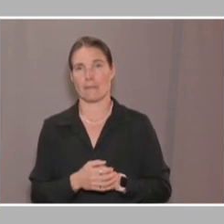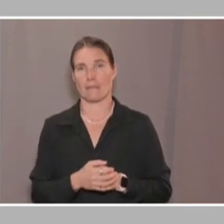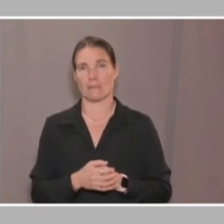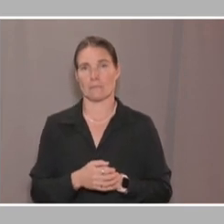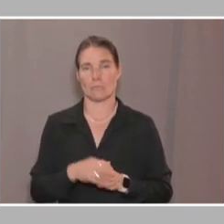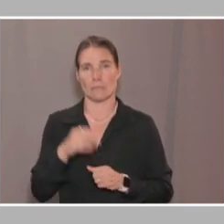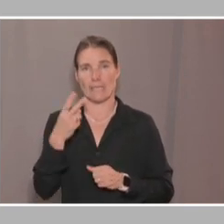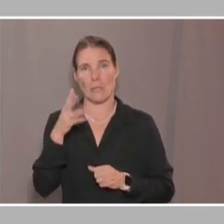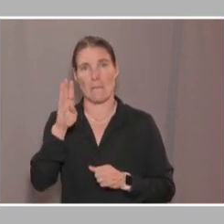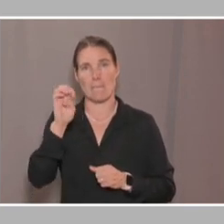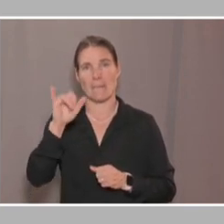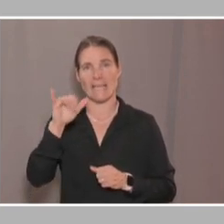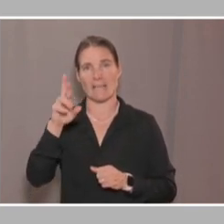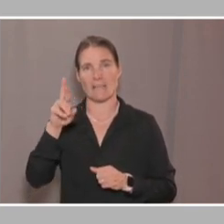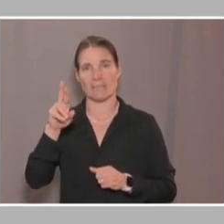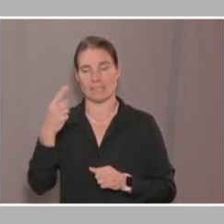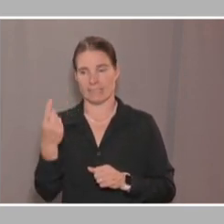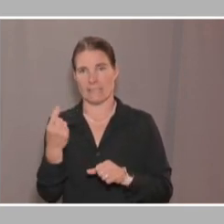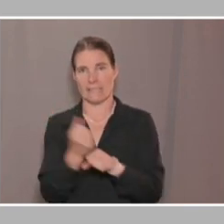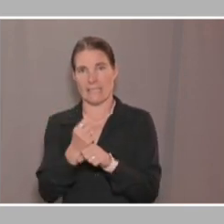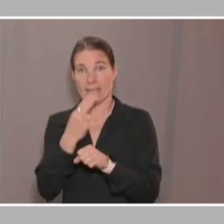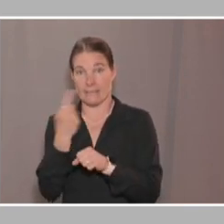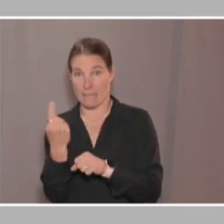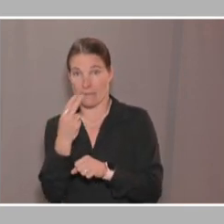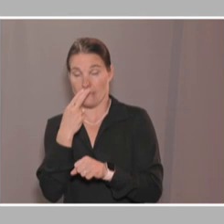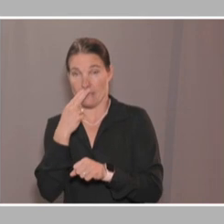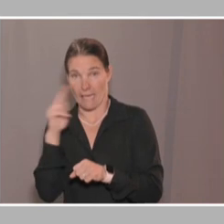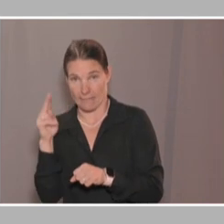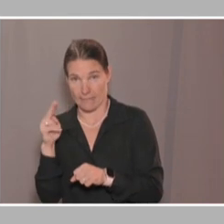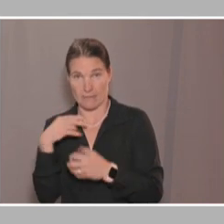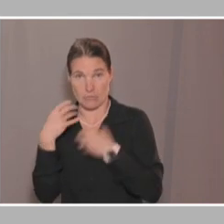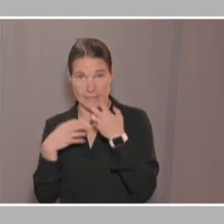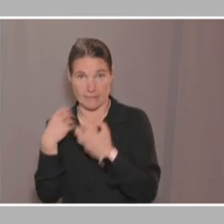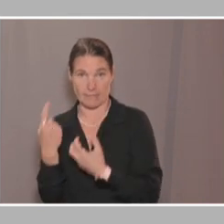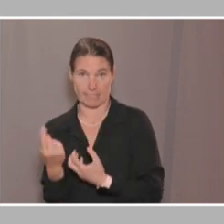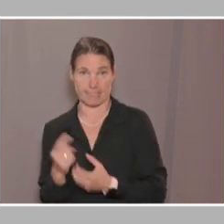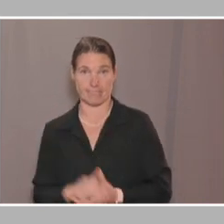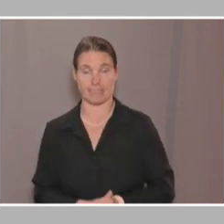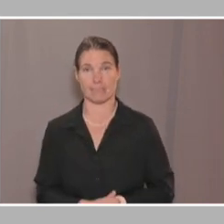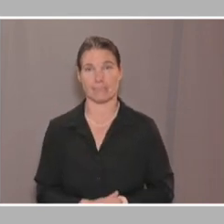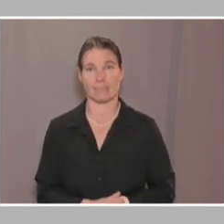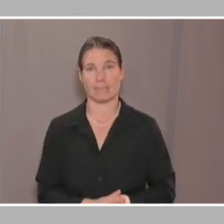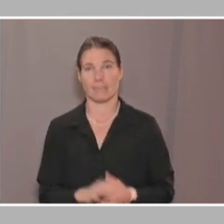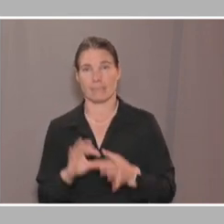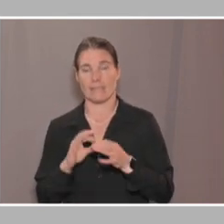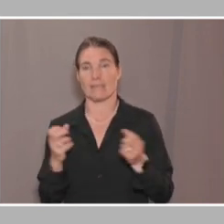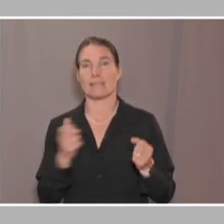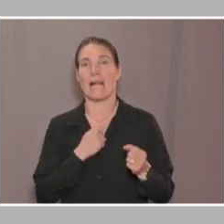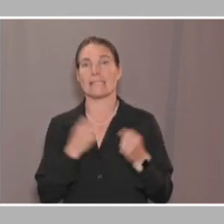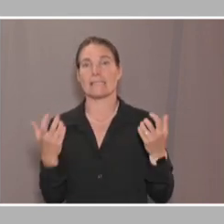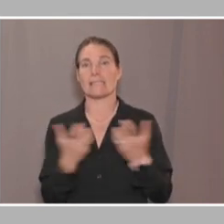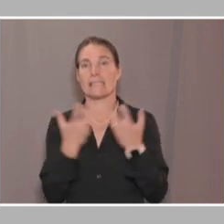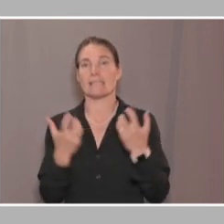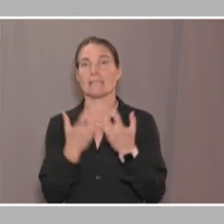getragen, dessen eindringliche NS-Biografie wir vorstellten. Im Kontext des Kalten Kriegs etablierten sich